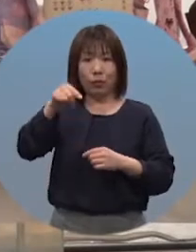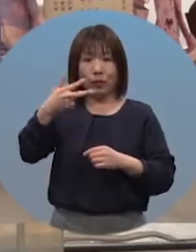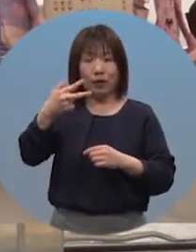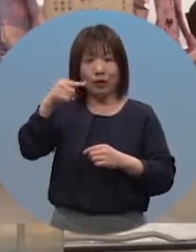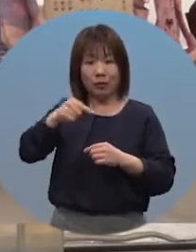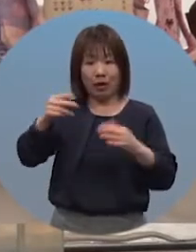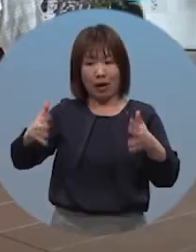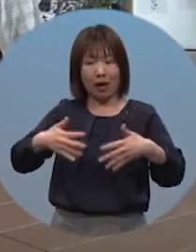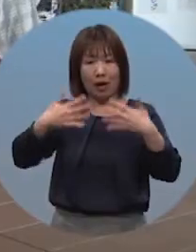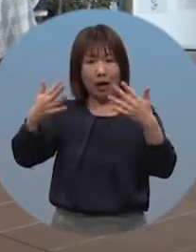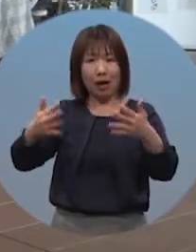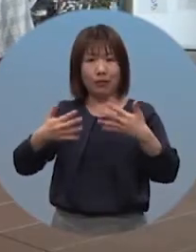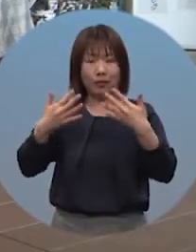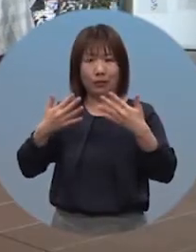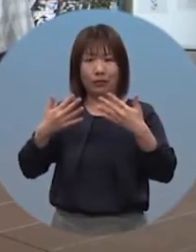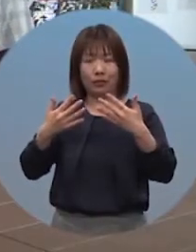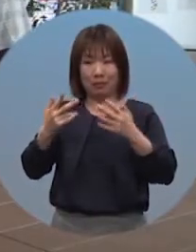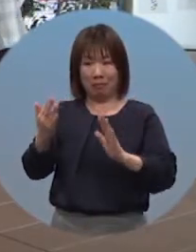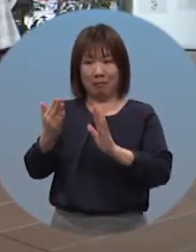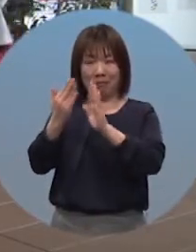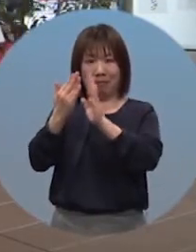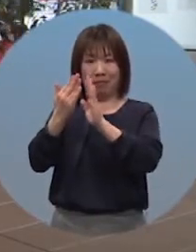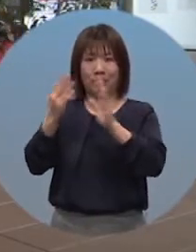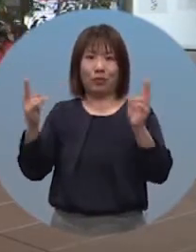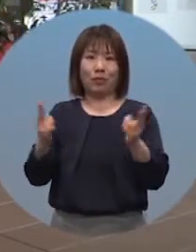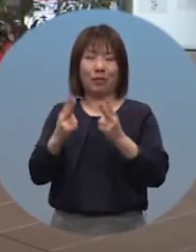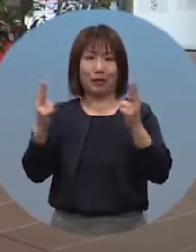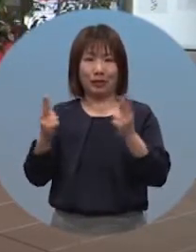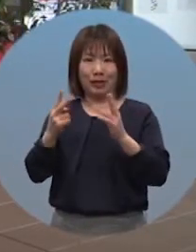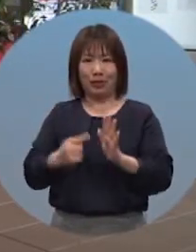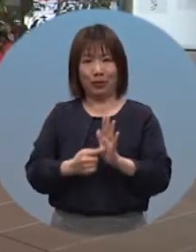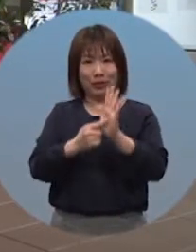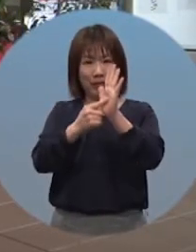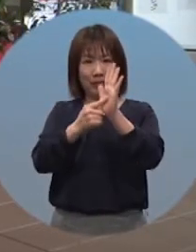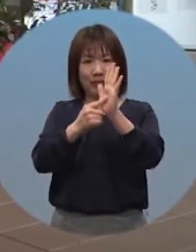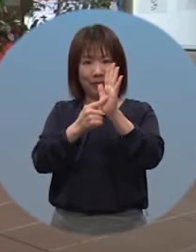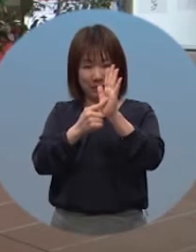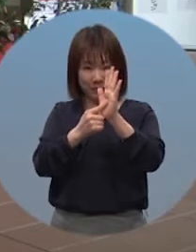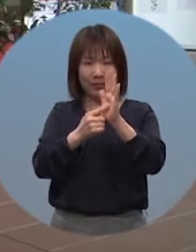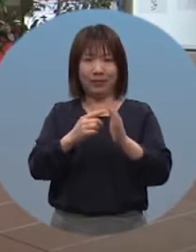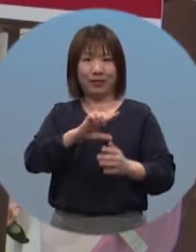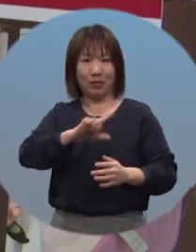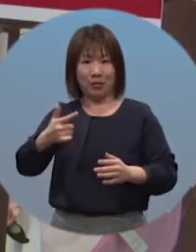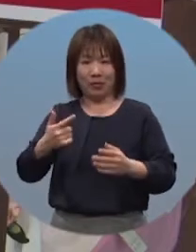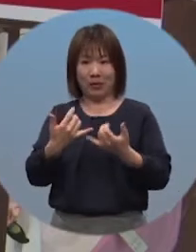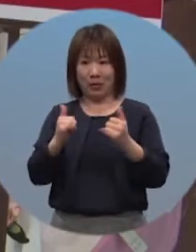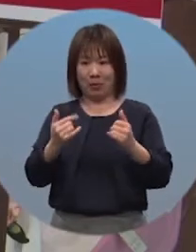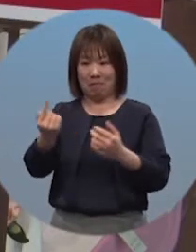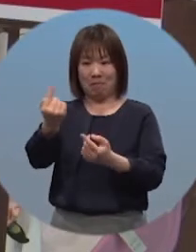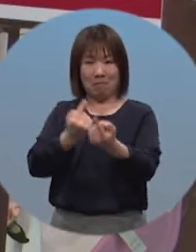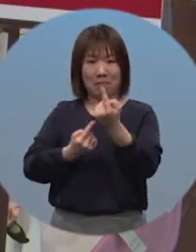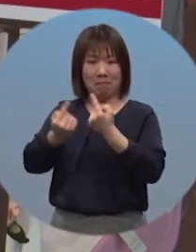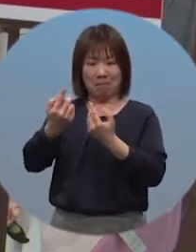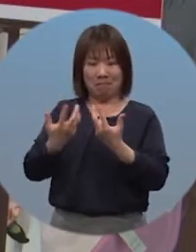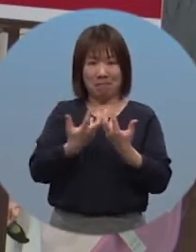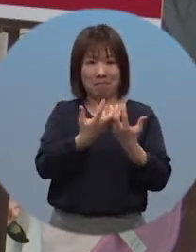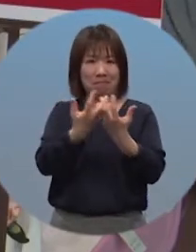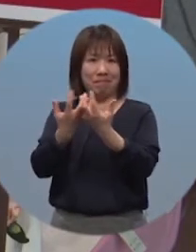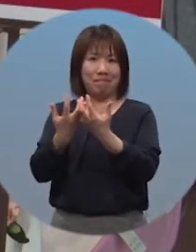関する展示や苗木の販売特産品などが並び多くの来場者でにぎわいました